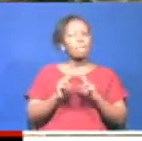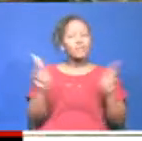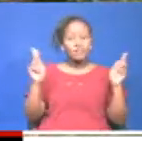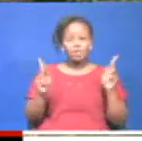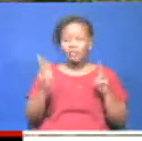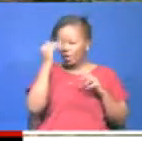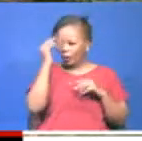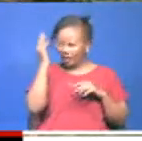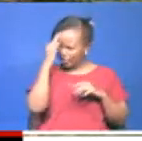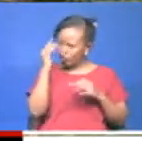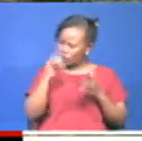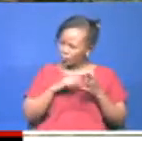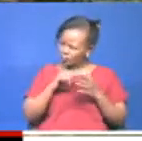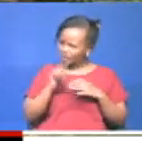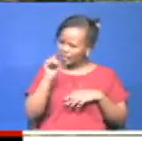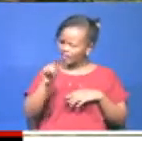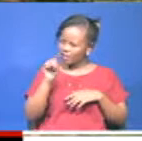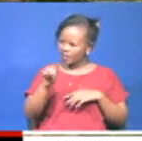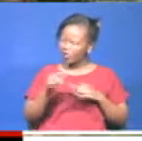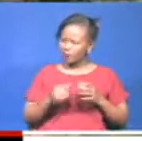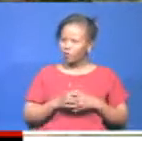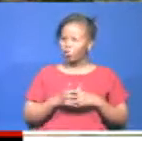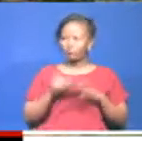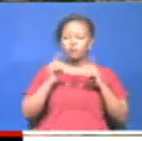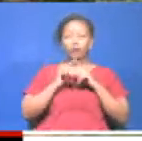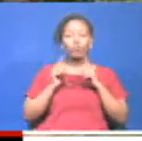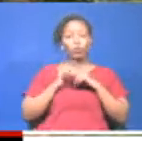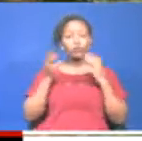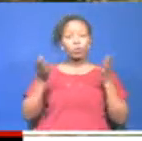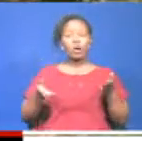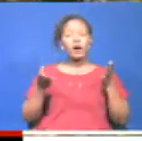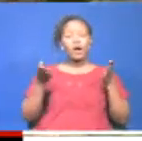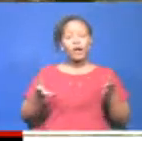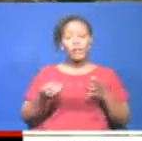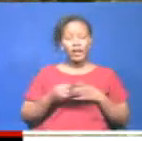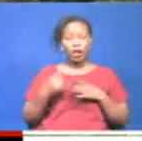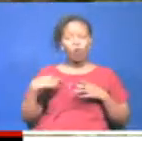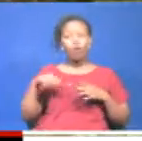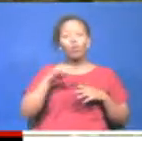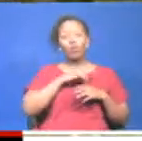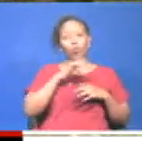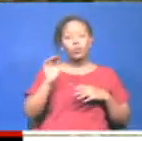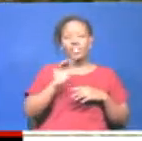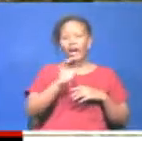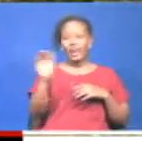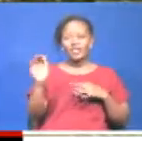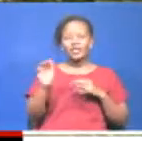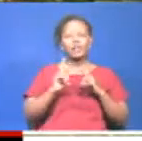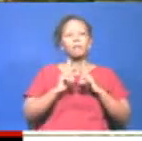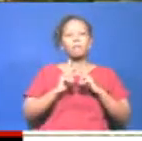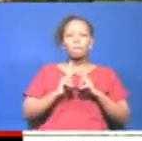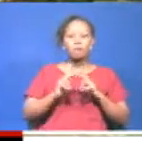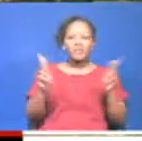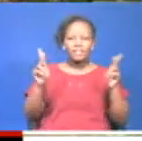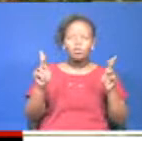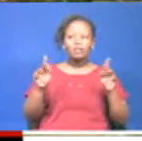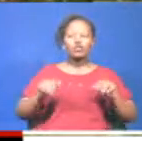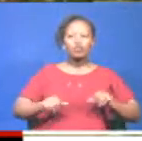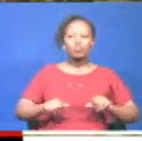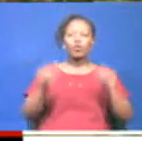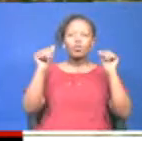walikosea, eh? Kwa hivyo sasa tunaomba amani iendelee kila